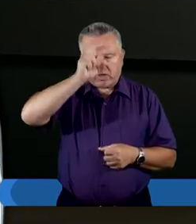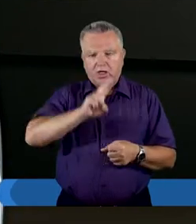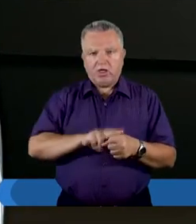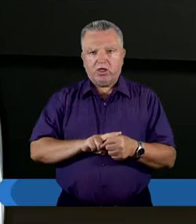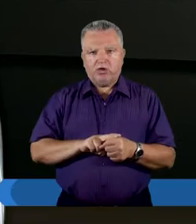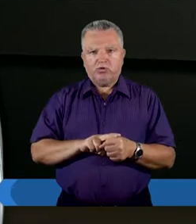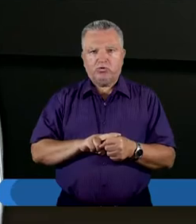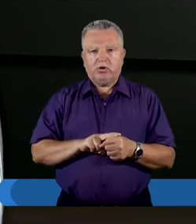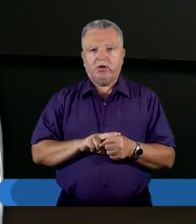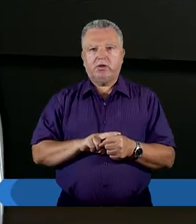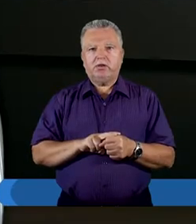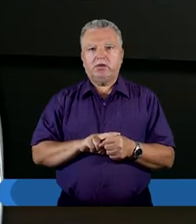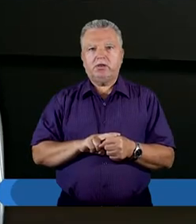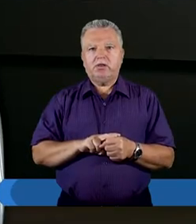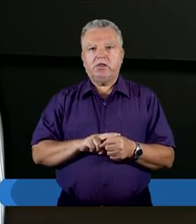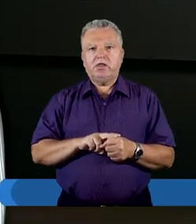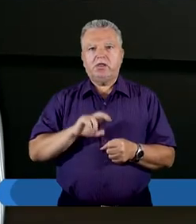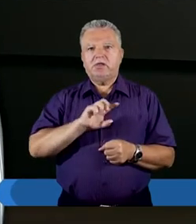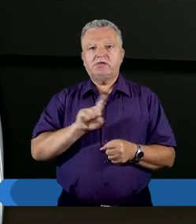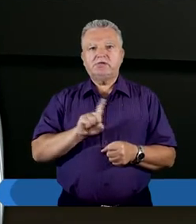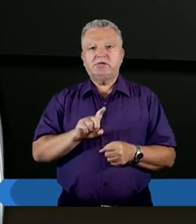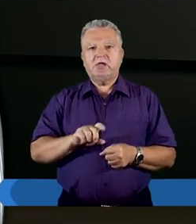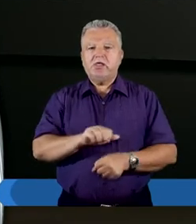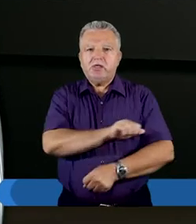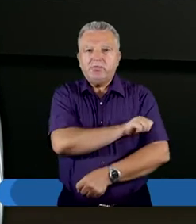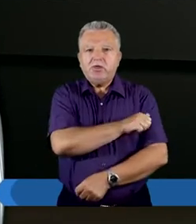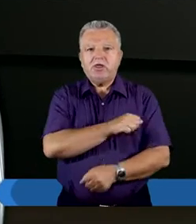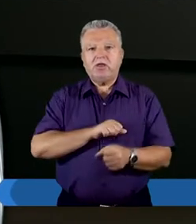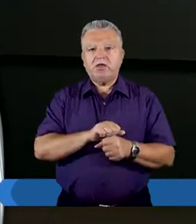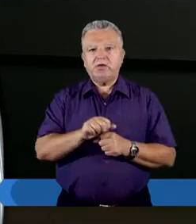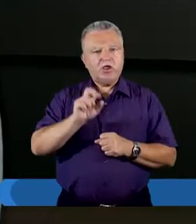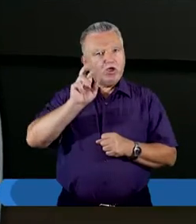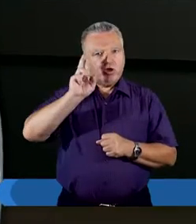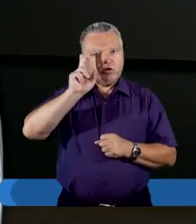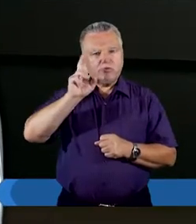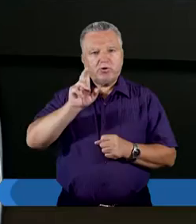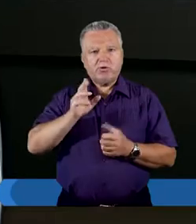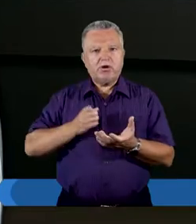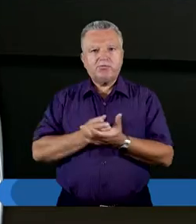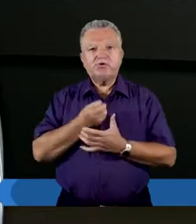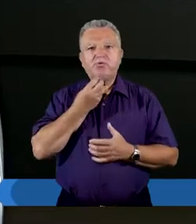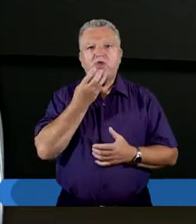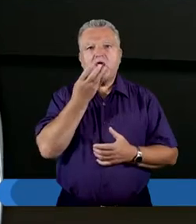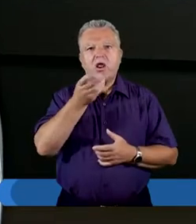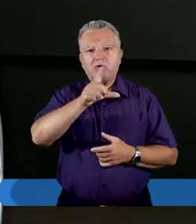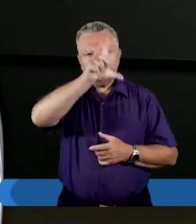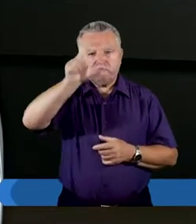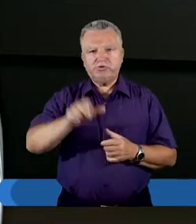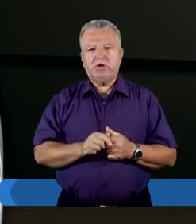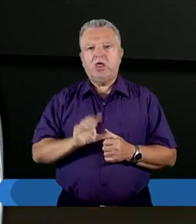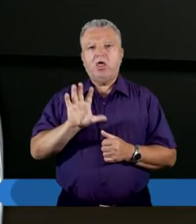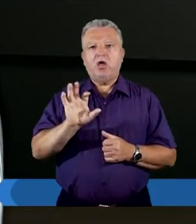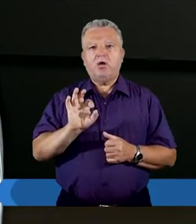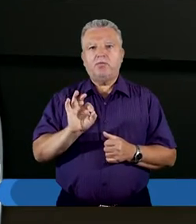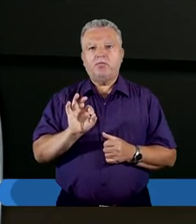chyba tak z imienia jest rozpoznawalny przez wszystkich ludzi, przez wielu ludzi na pewno.